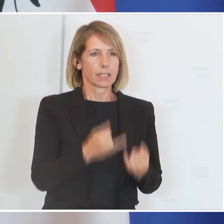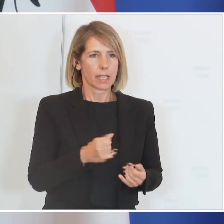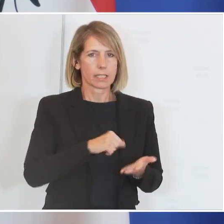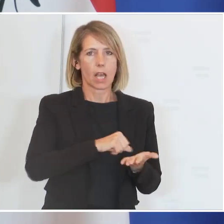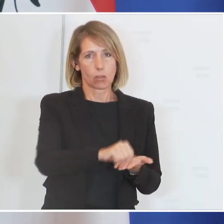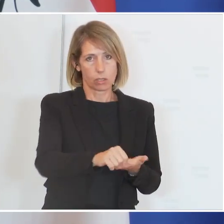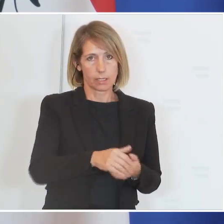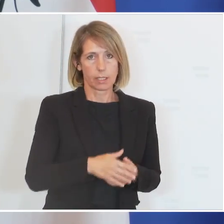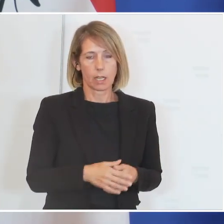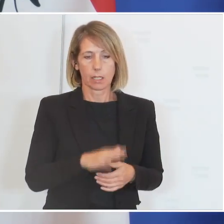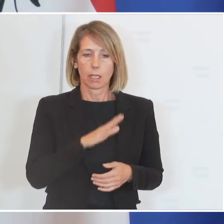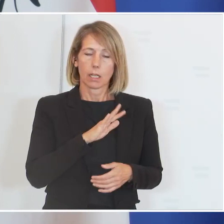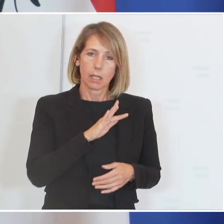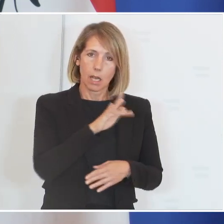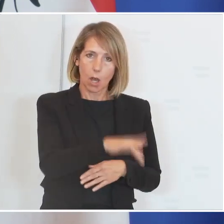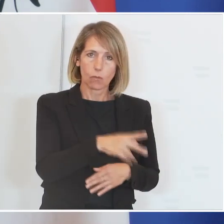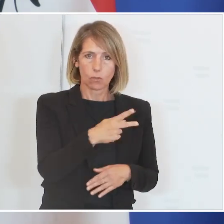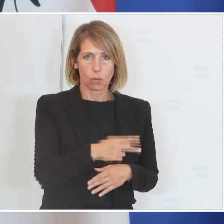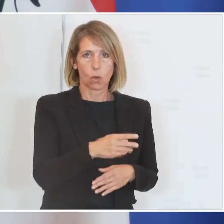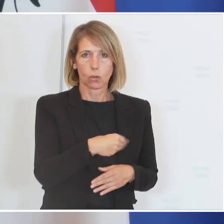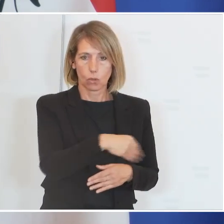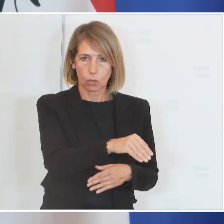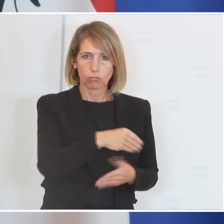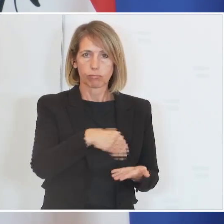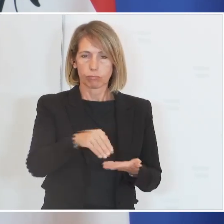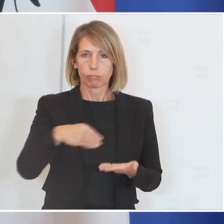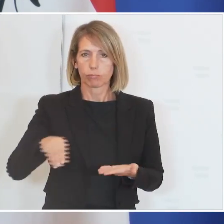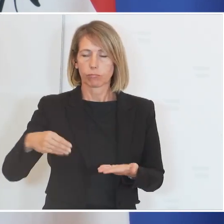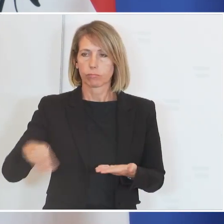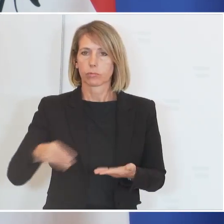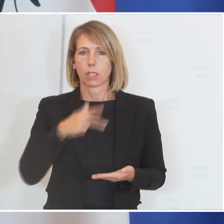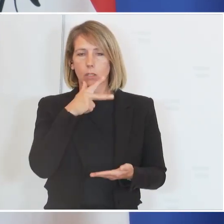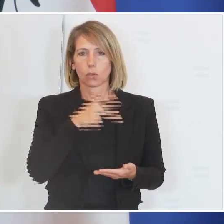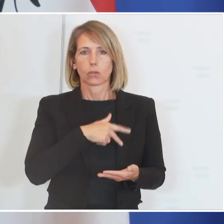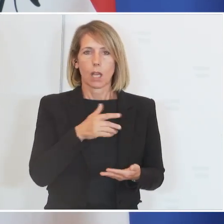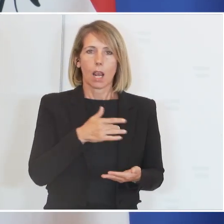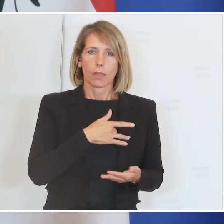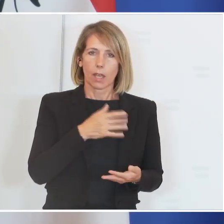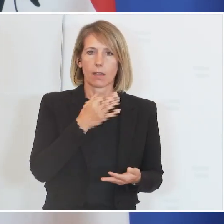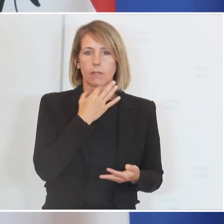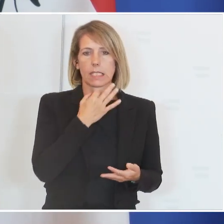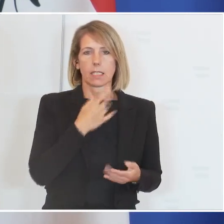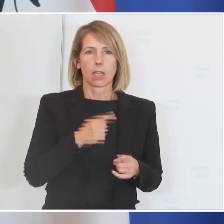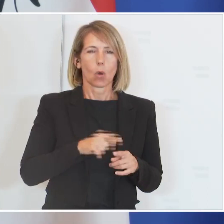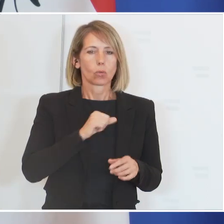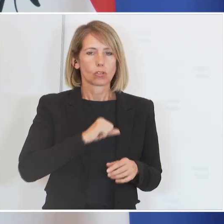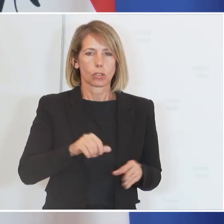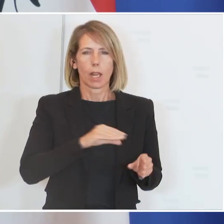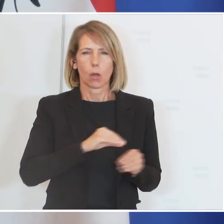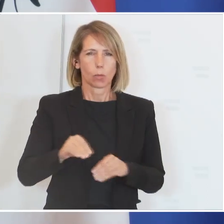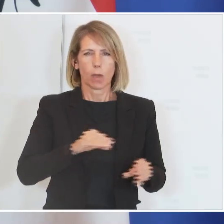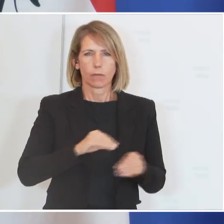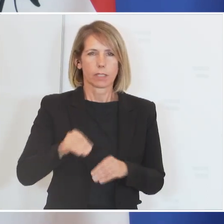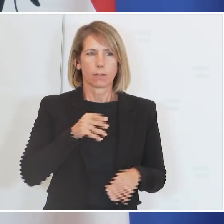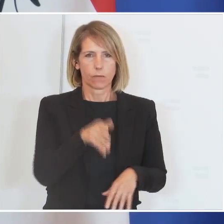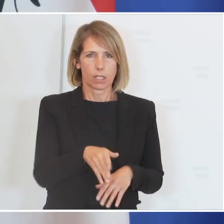landen, in einer guten Abwägung, dass sie sozial treffsicher sind, aber dass sie auch schnell überwiesen werden können, insbesondere